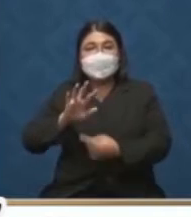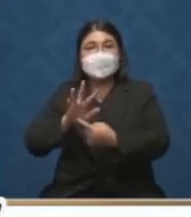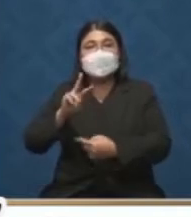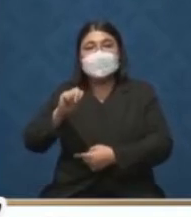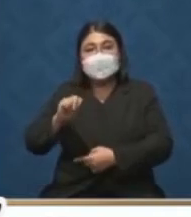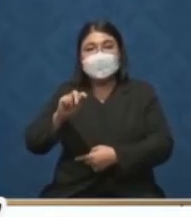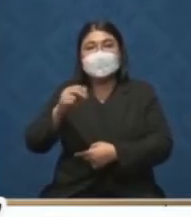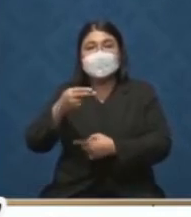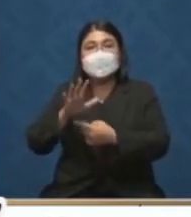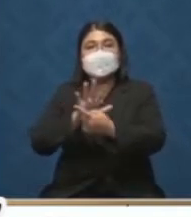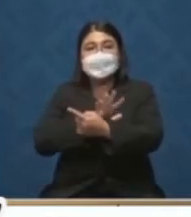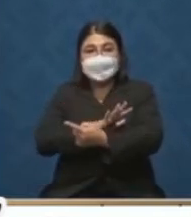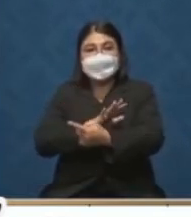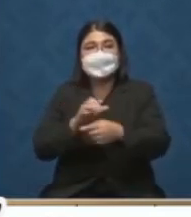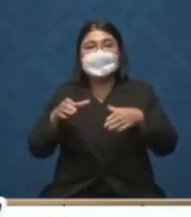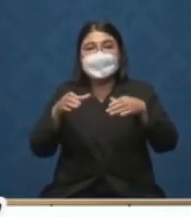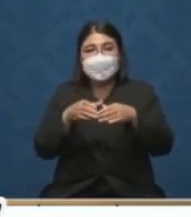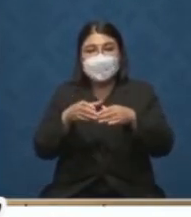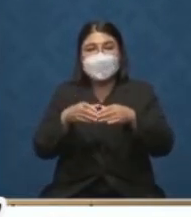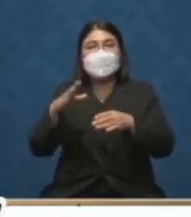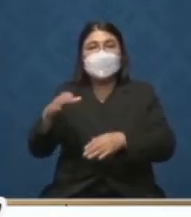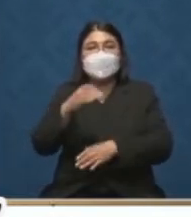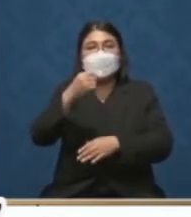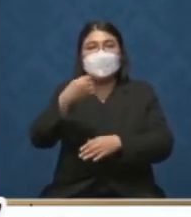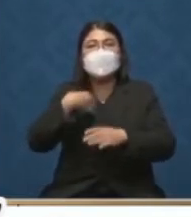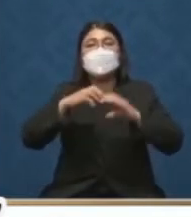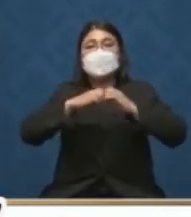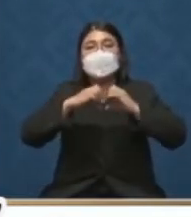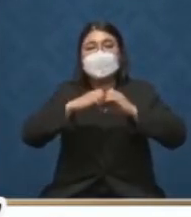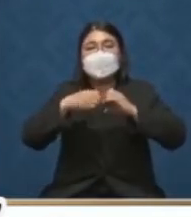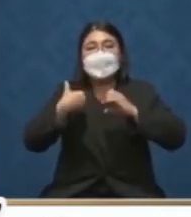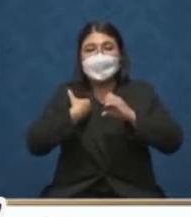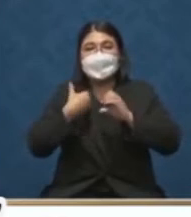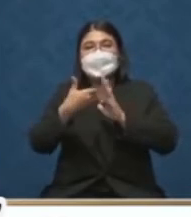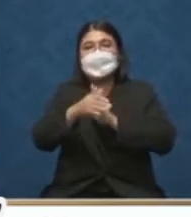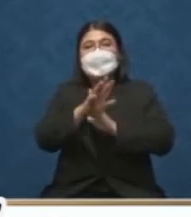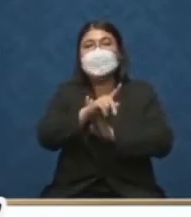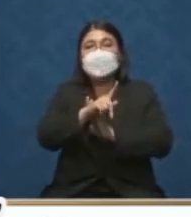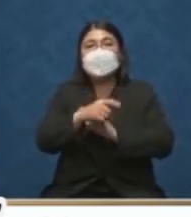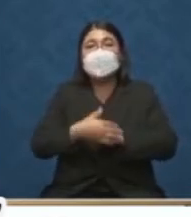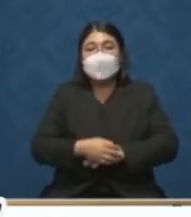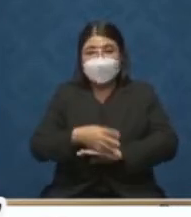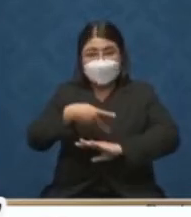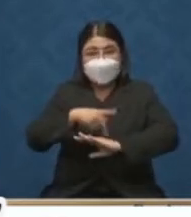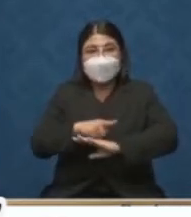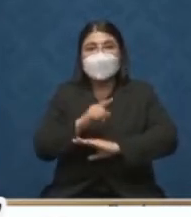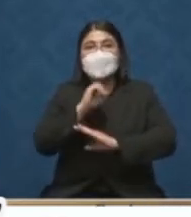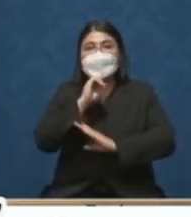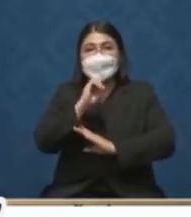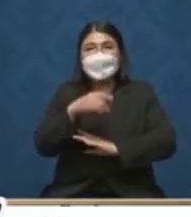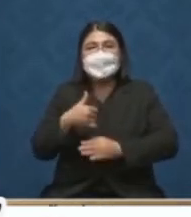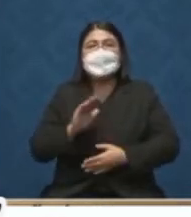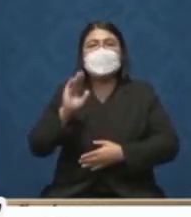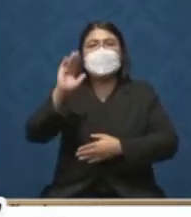ท่านประธานที่เคารพท่านสมาชิกผู้ทรงเกียรติกระผมนายทิตินันแสงนาคสมาชิกสภาผู้แทนราษฎรเขต1จังหวัดขอน